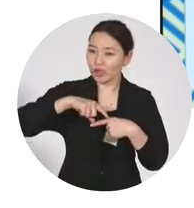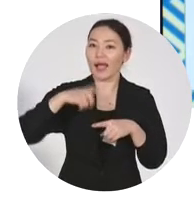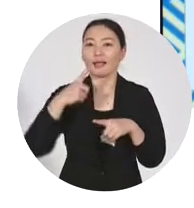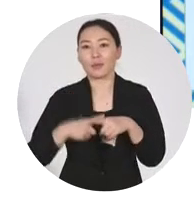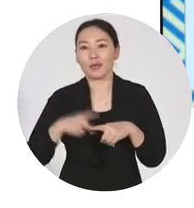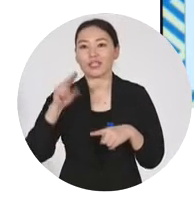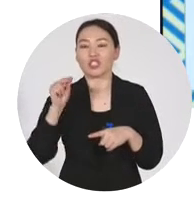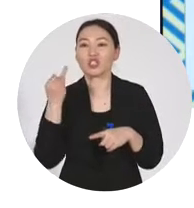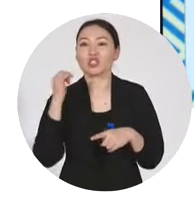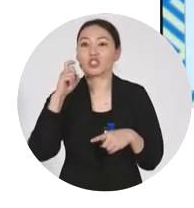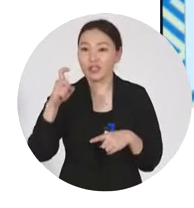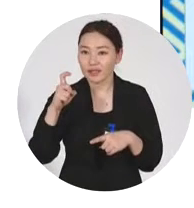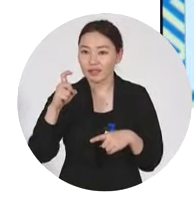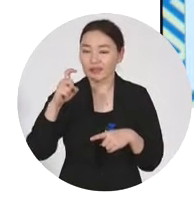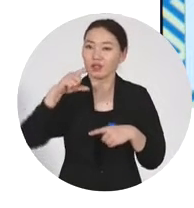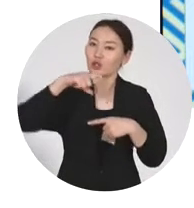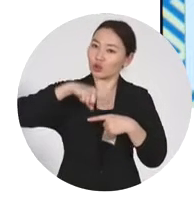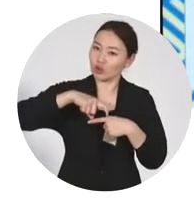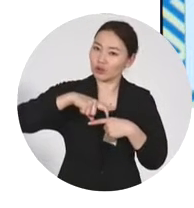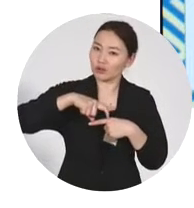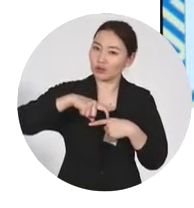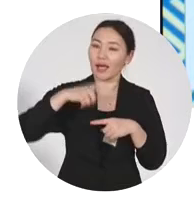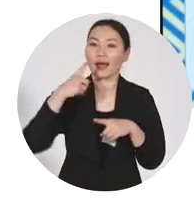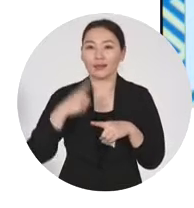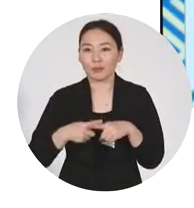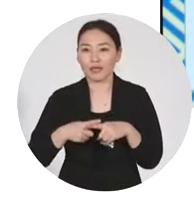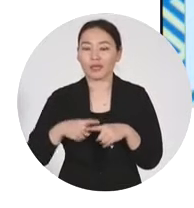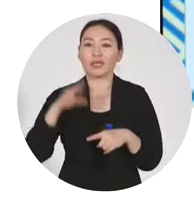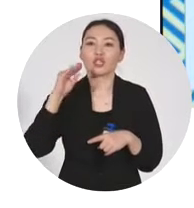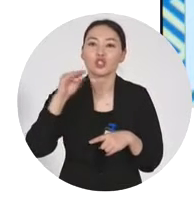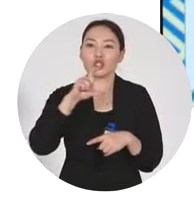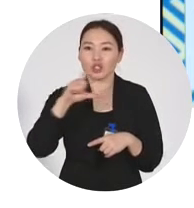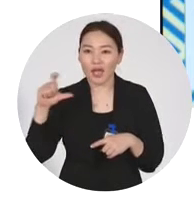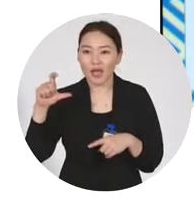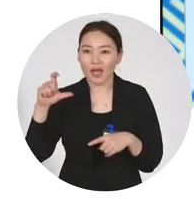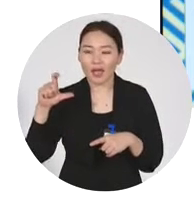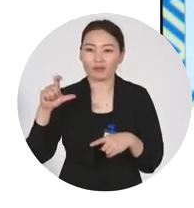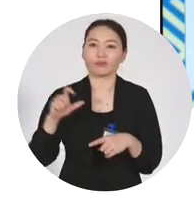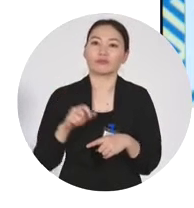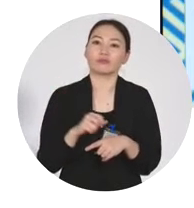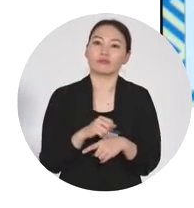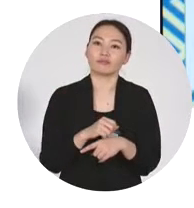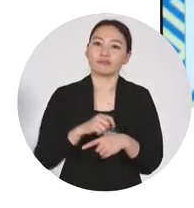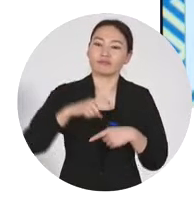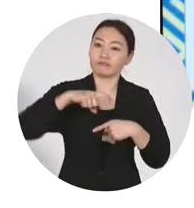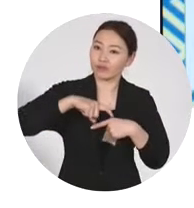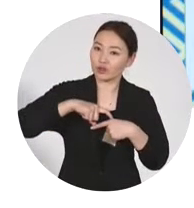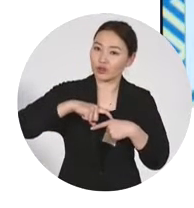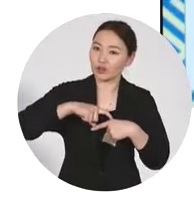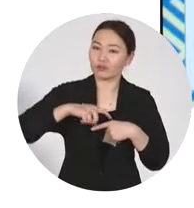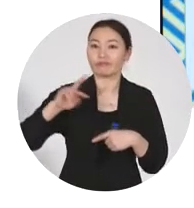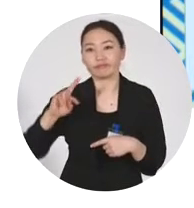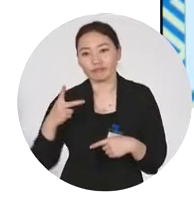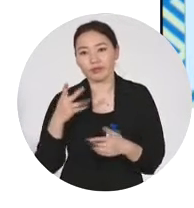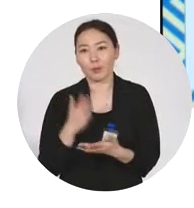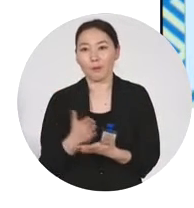хэлбэржээд за өнгөрсөн цагаар төгсөх жи нөхцлөөр хэлбэрдсэн байна. За тэгэхээр нэгсэндөө холбох нөхцөл орсон